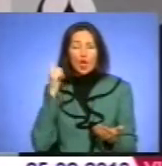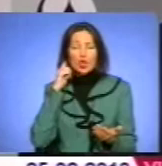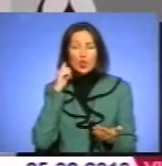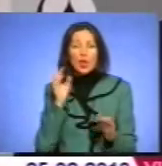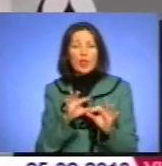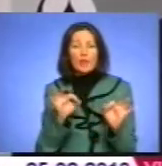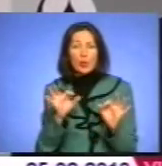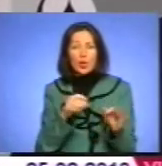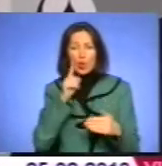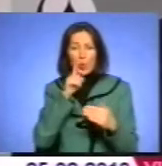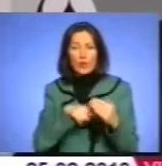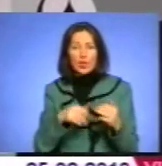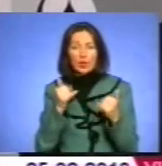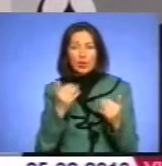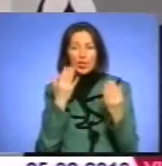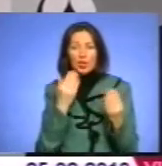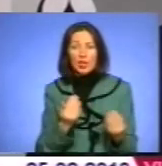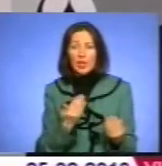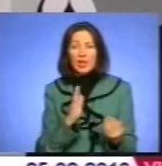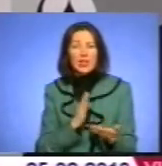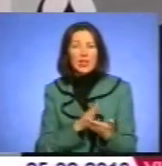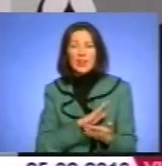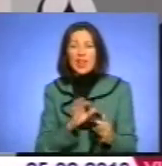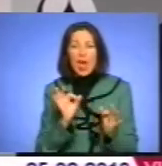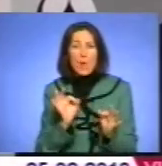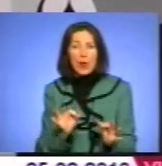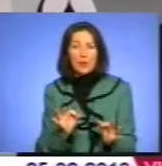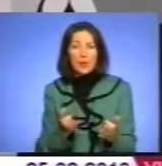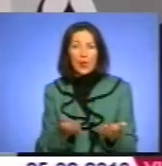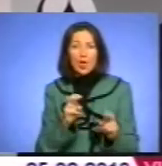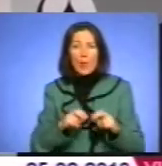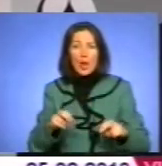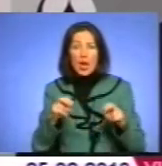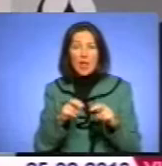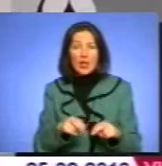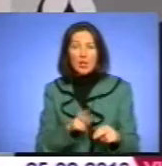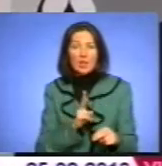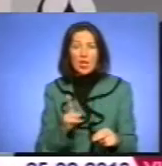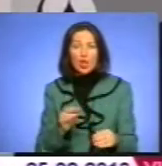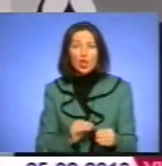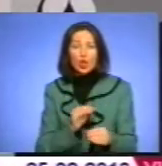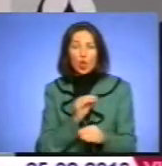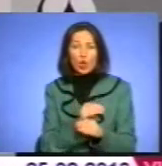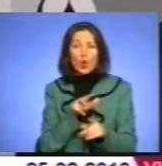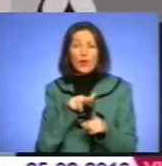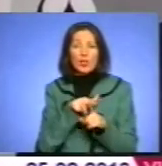інформацію, повірте, що вона на сьогоднішній день є неправдивою. Може переглядатися якісь додаткові навантаження, які є